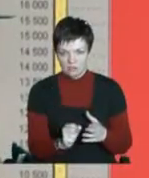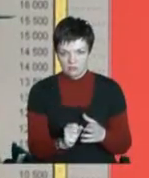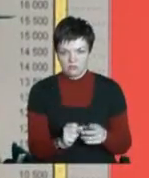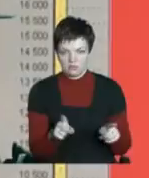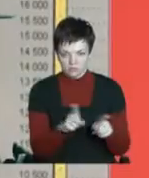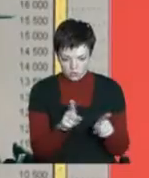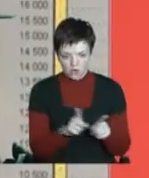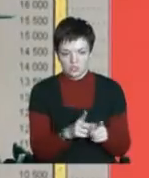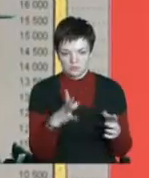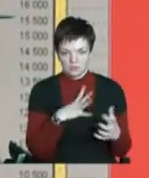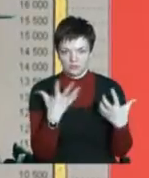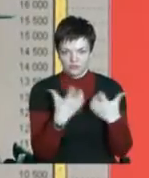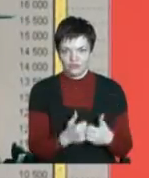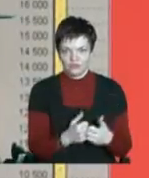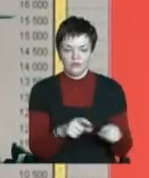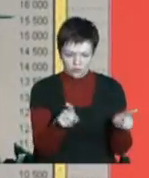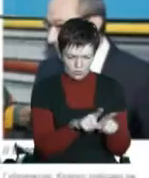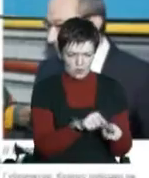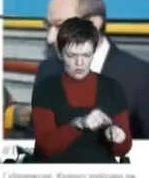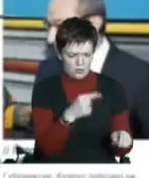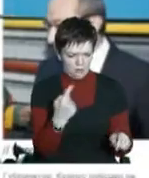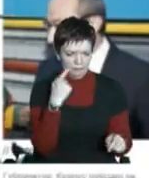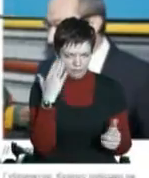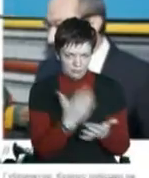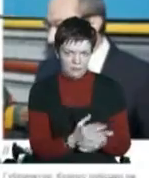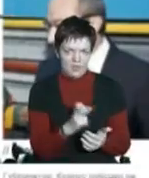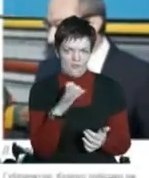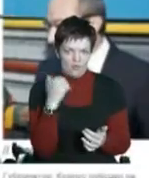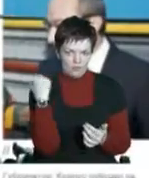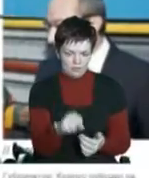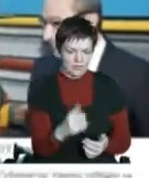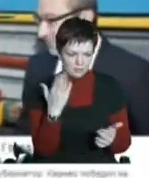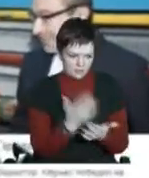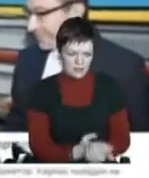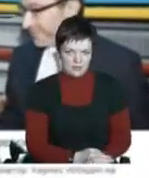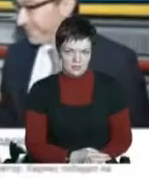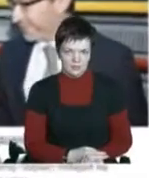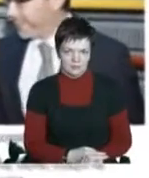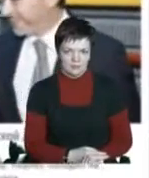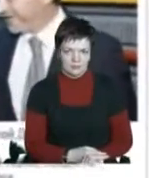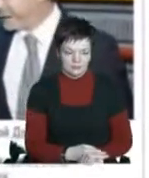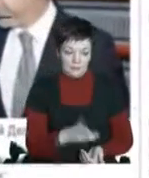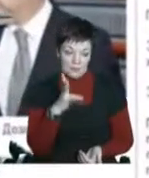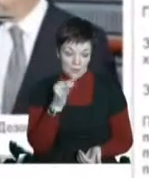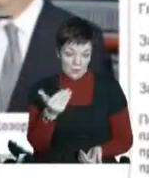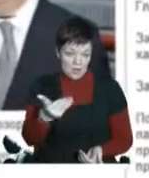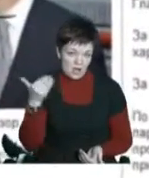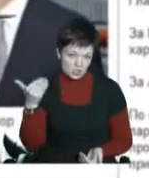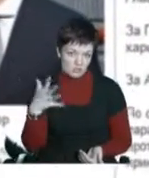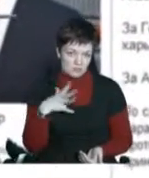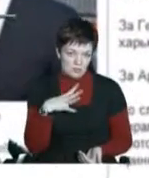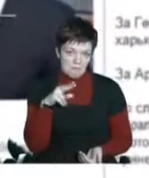результаты также зафиксировали победу Авакова. Но еще раньше о своем параллельном подсчете заявила партия